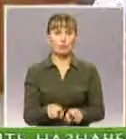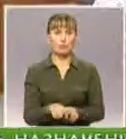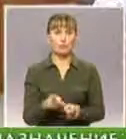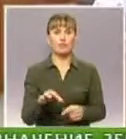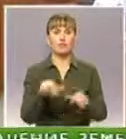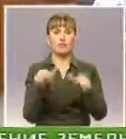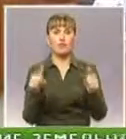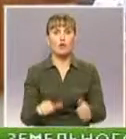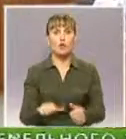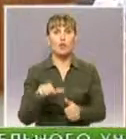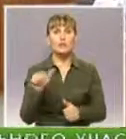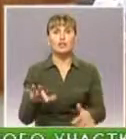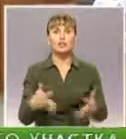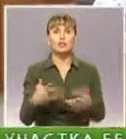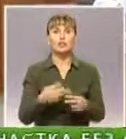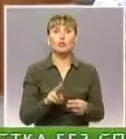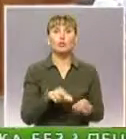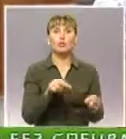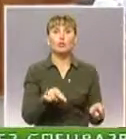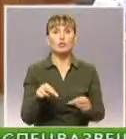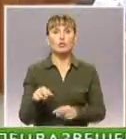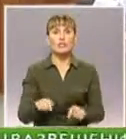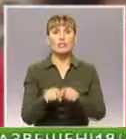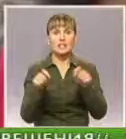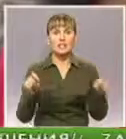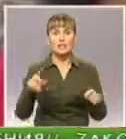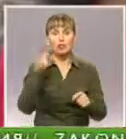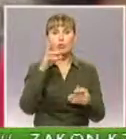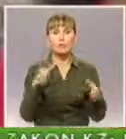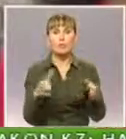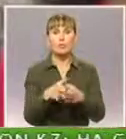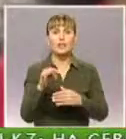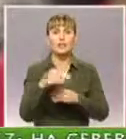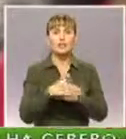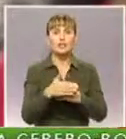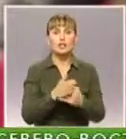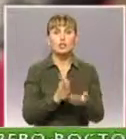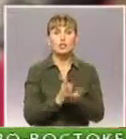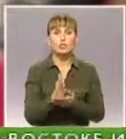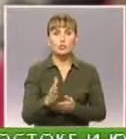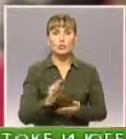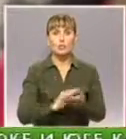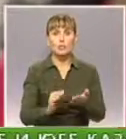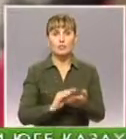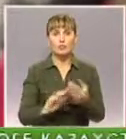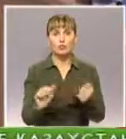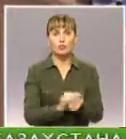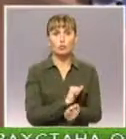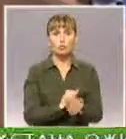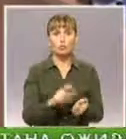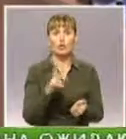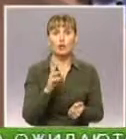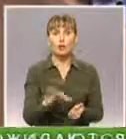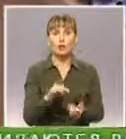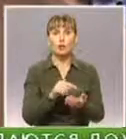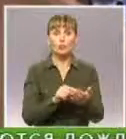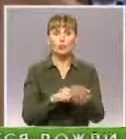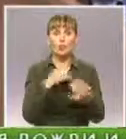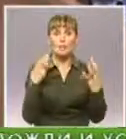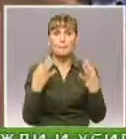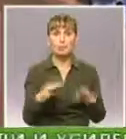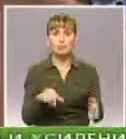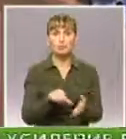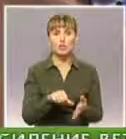формы. Отдельные случаи, в которых предусмотрено создание госкомпаний и дочерних структур, все же прописаны в документе. Однако пункты, позволяющие